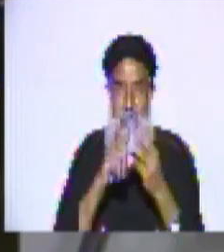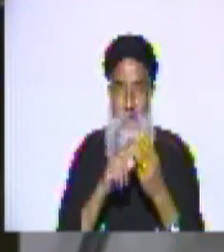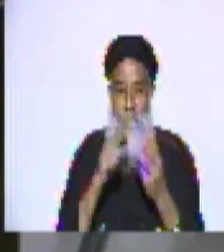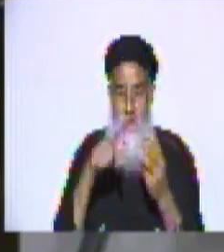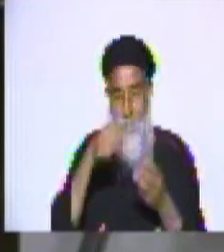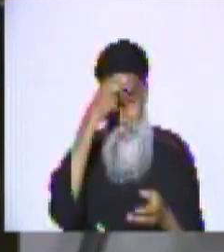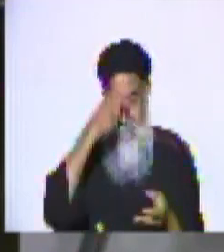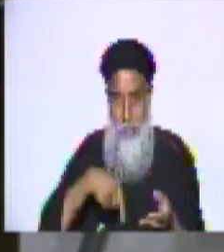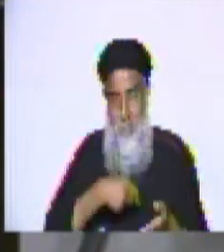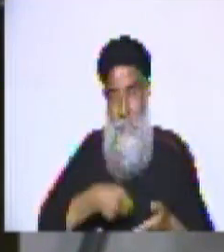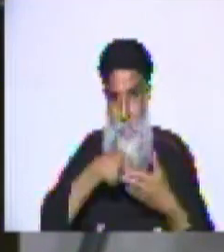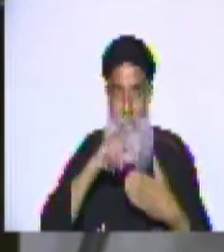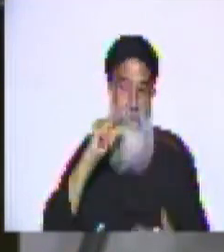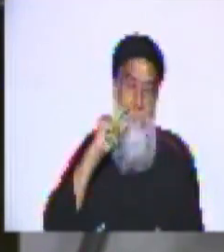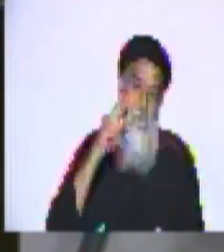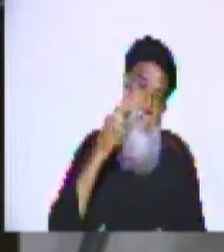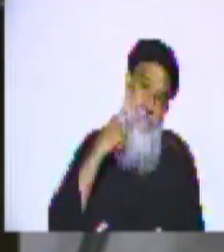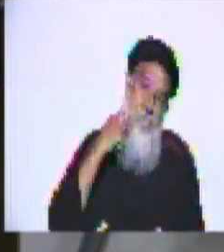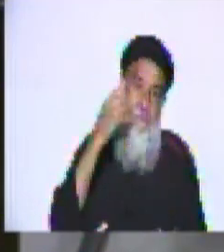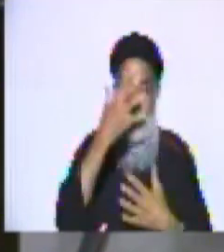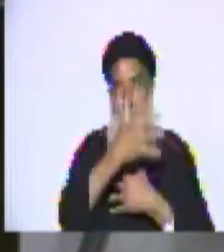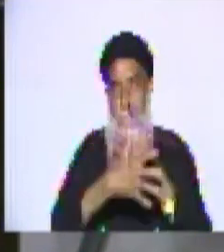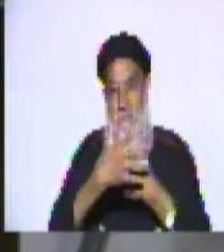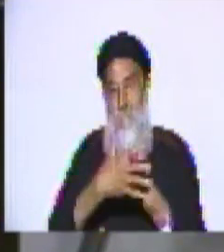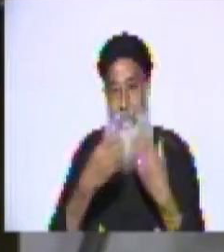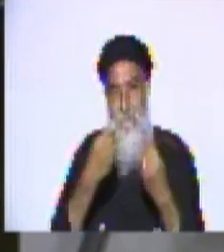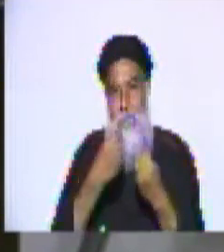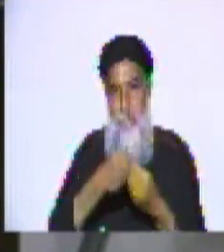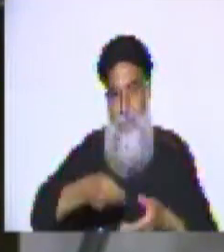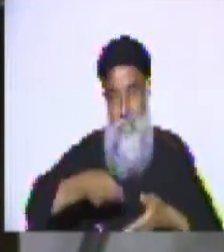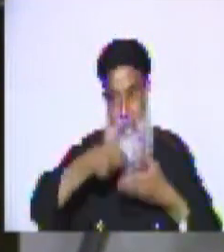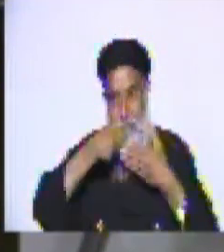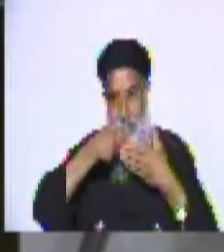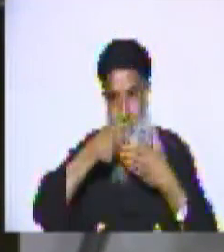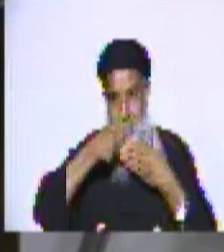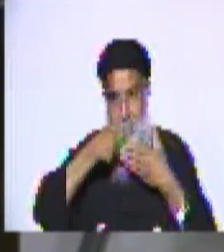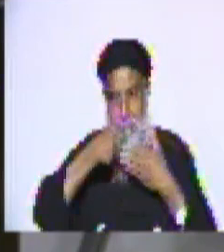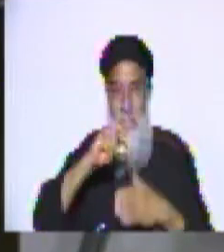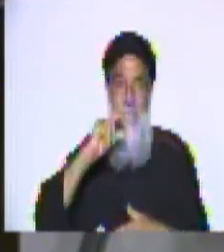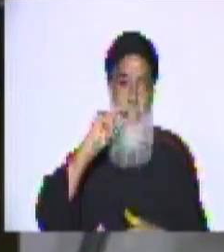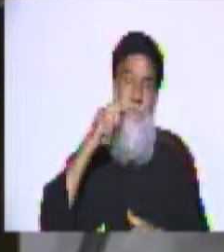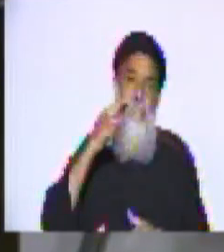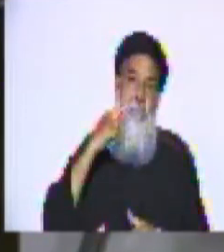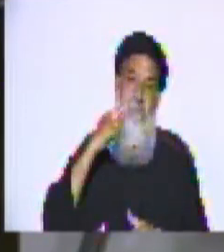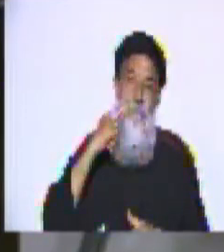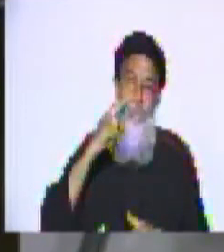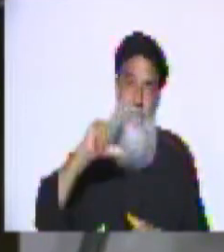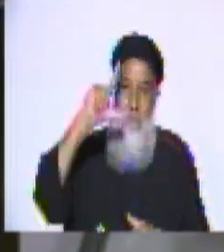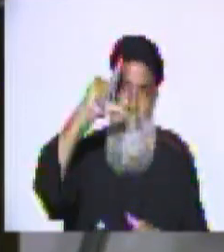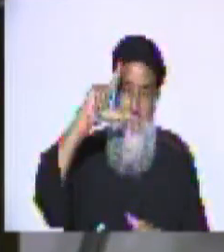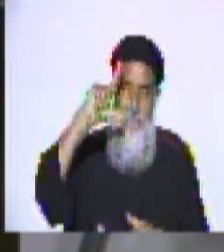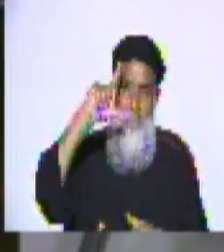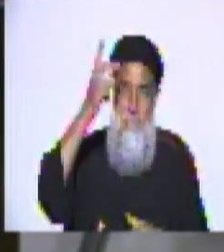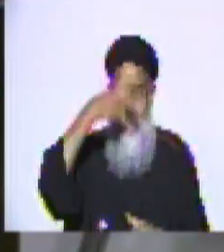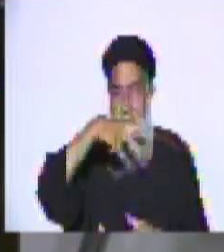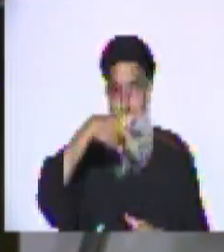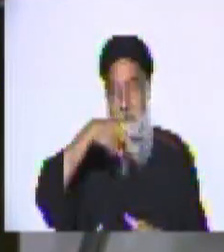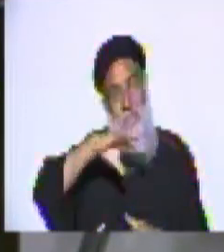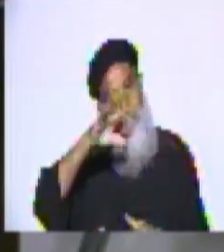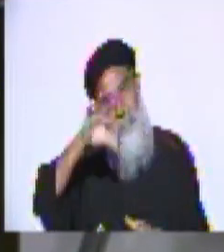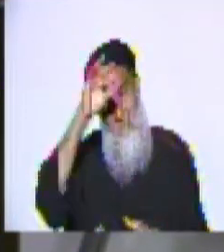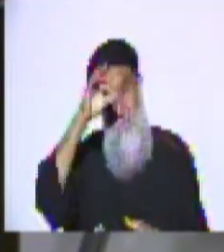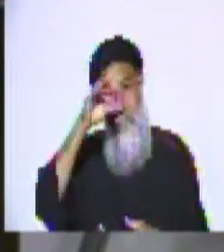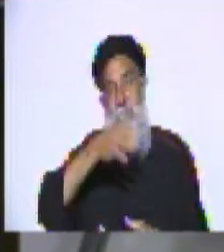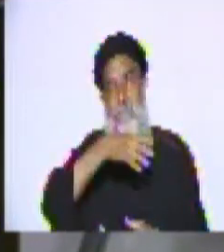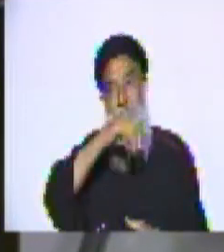التناول بالدم، اللي يشترك في التناول او اللي يناول الدم الارش دياكون ولا الكاهن